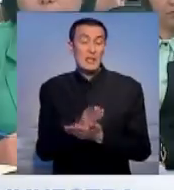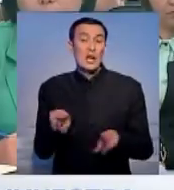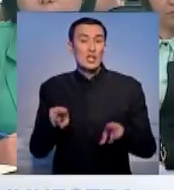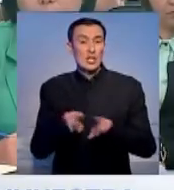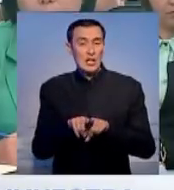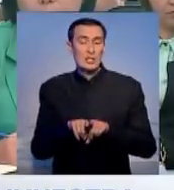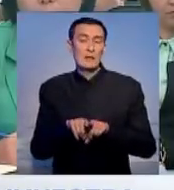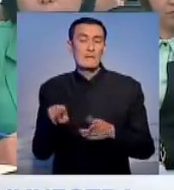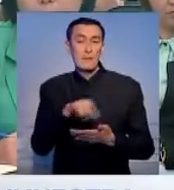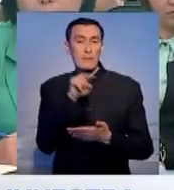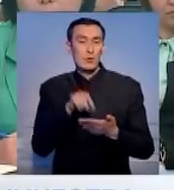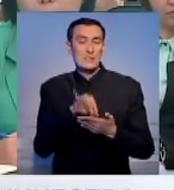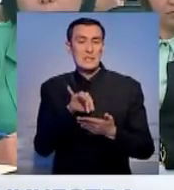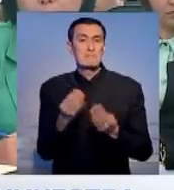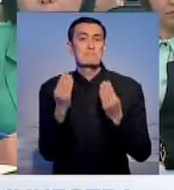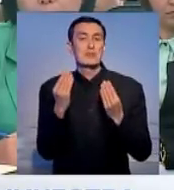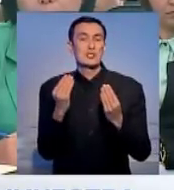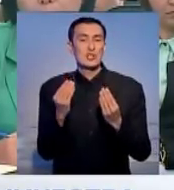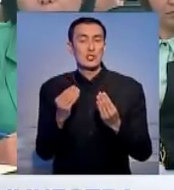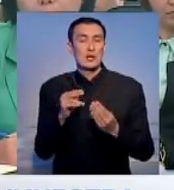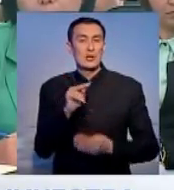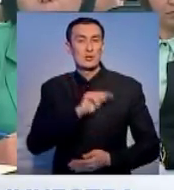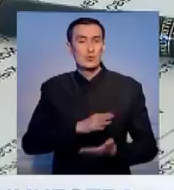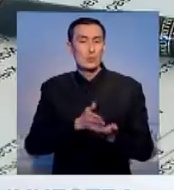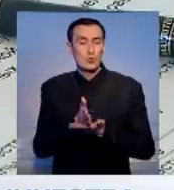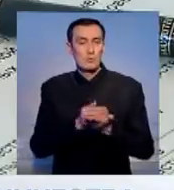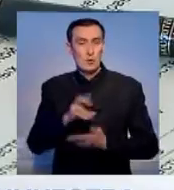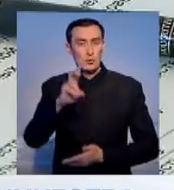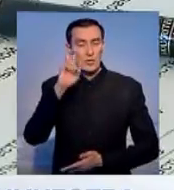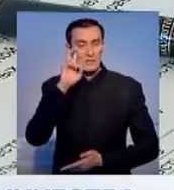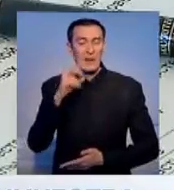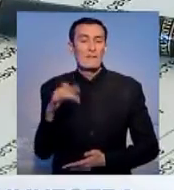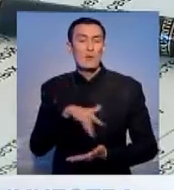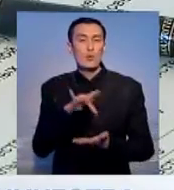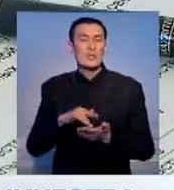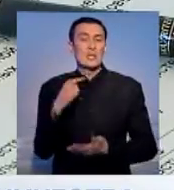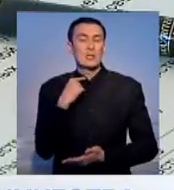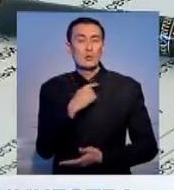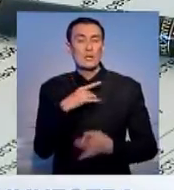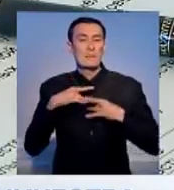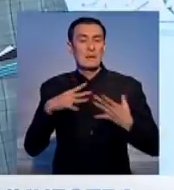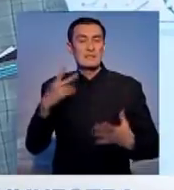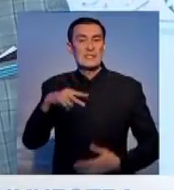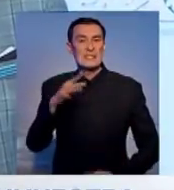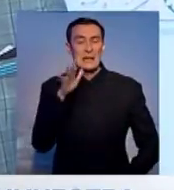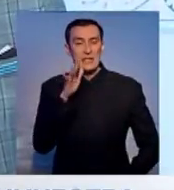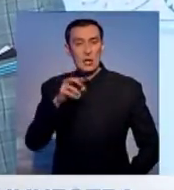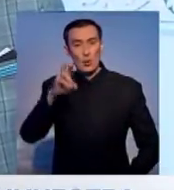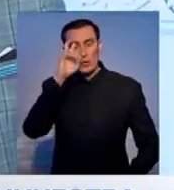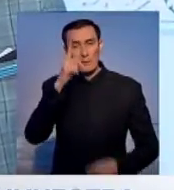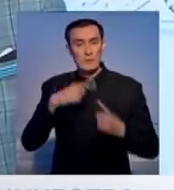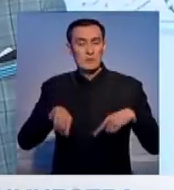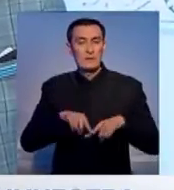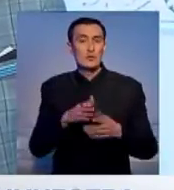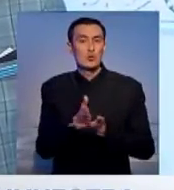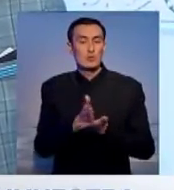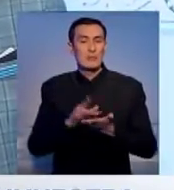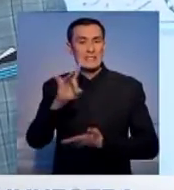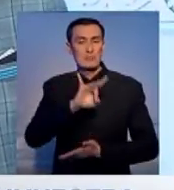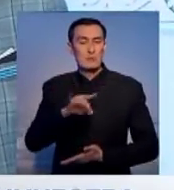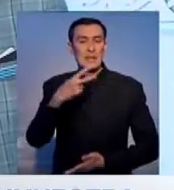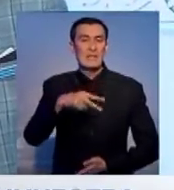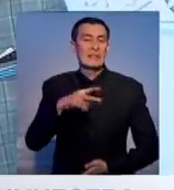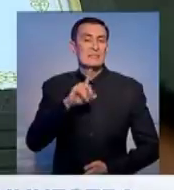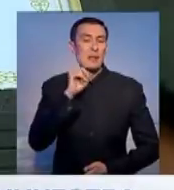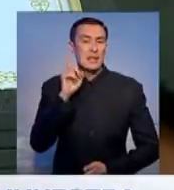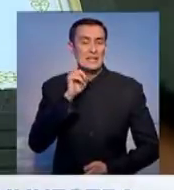тем поднимается и престиж госслужбы. В Талдыкургане в честь празднования 20-летия органов Государственной службы республики